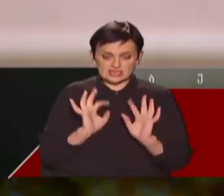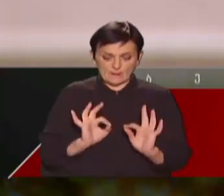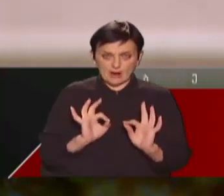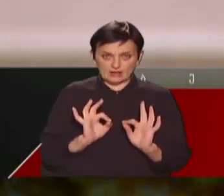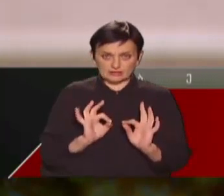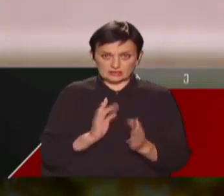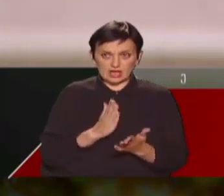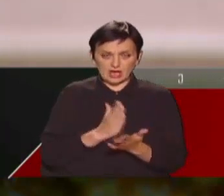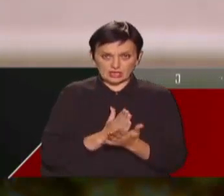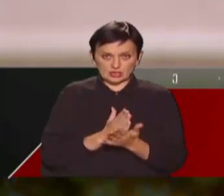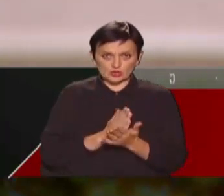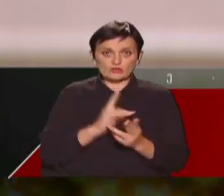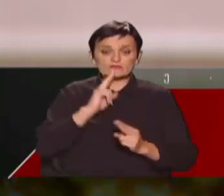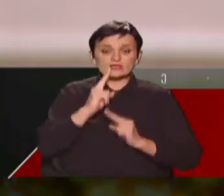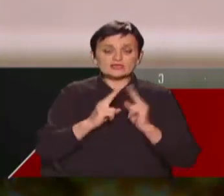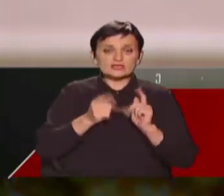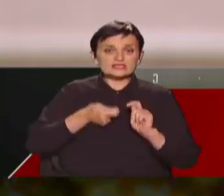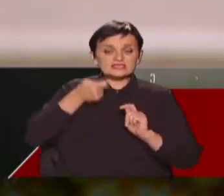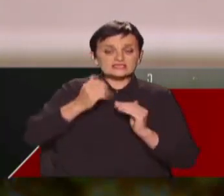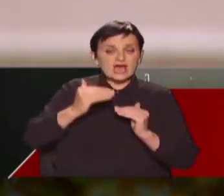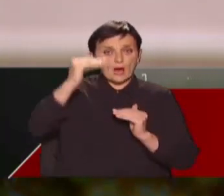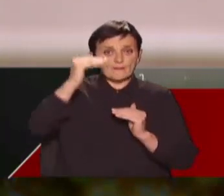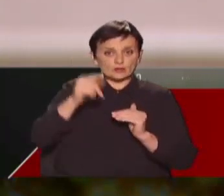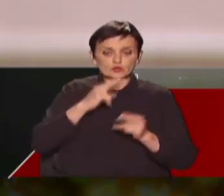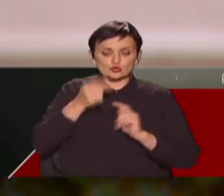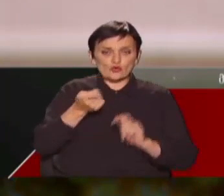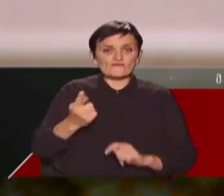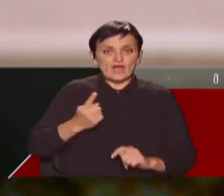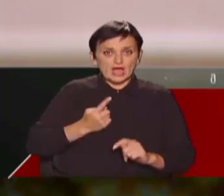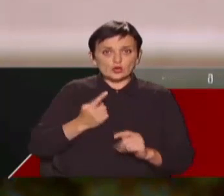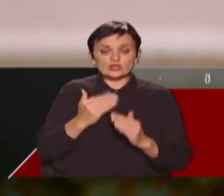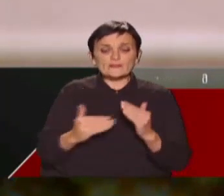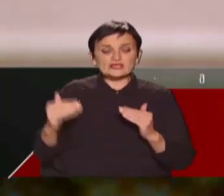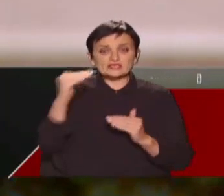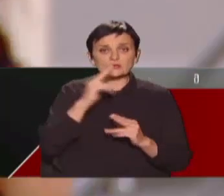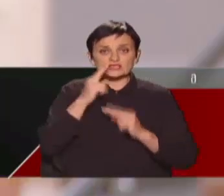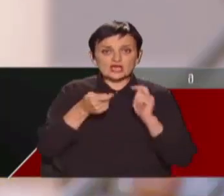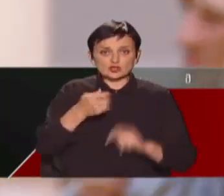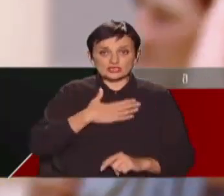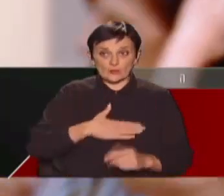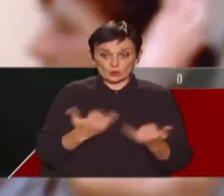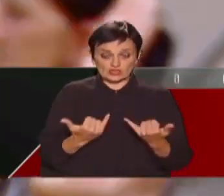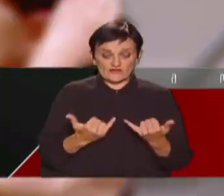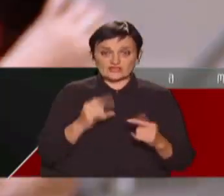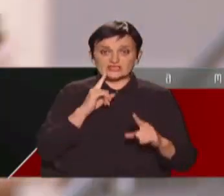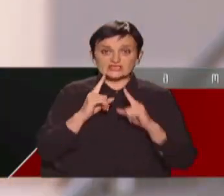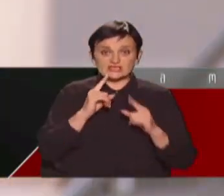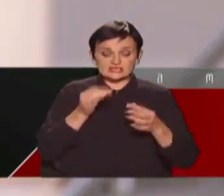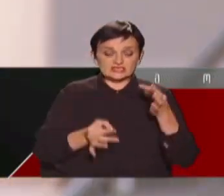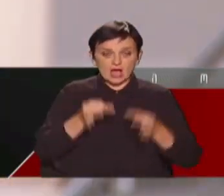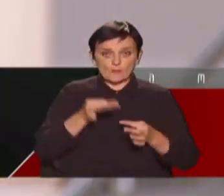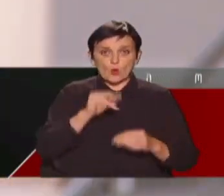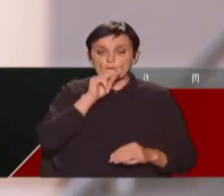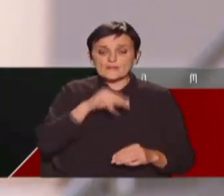რა თქმა უნდა არის სააპელაციო საჩივრებში და ველოდებით რომ სააპელაციო საჩივრები დაკმაყოფილდება. დღევანდელ სასამართლოს ხდომაზე ბრალდების